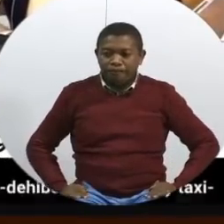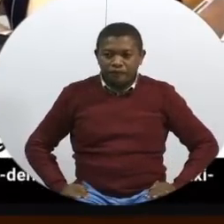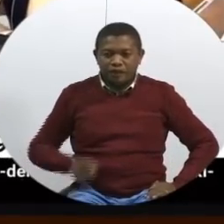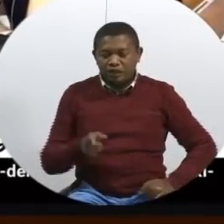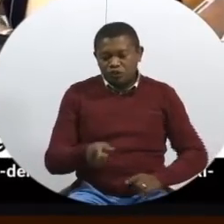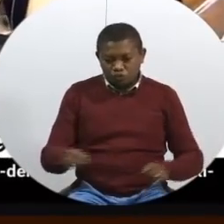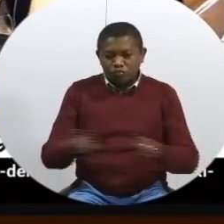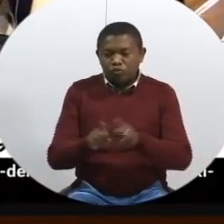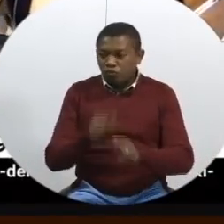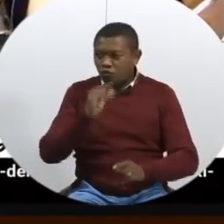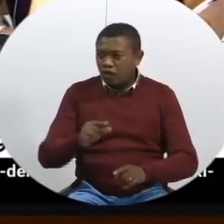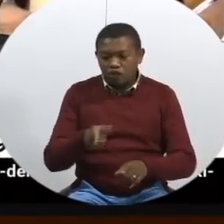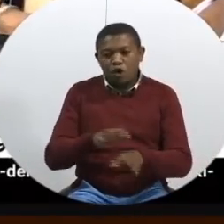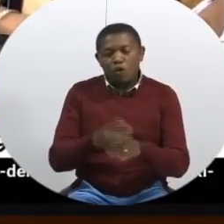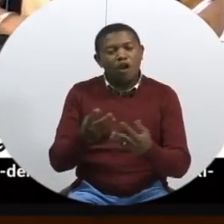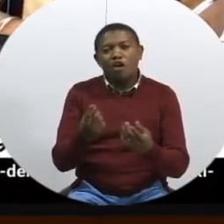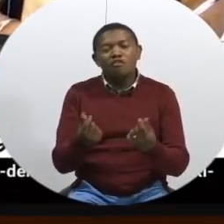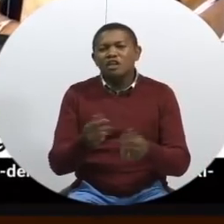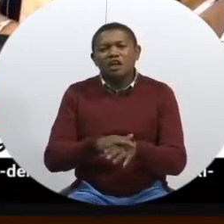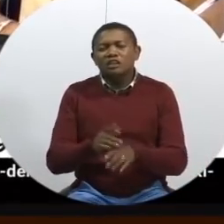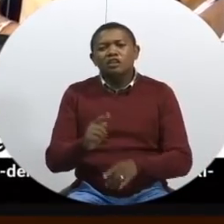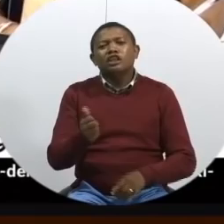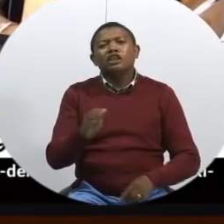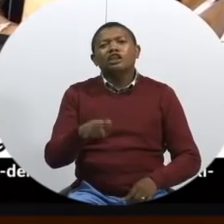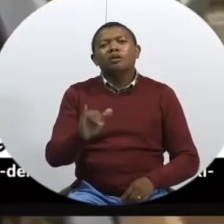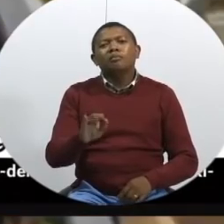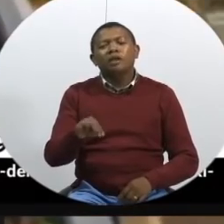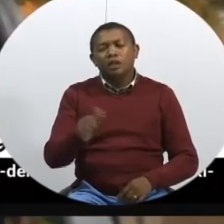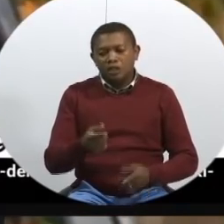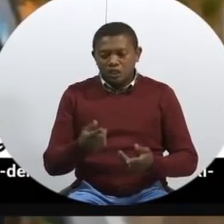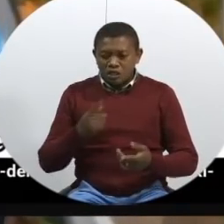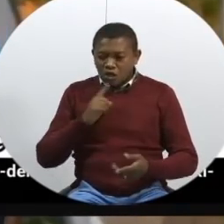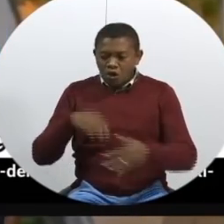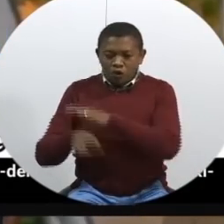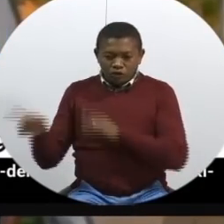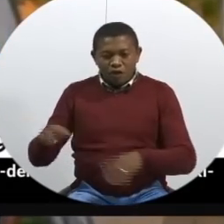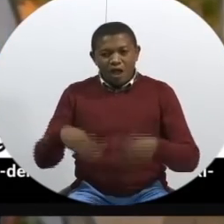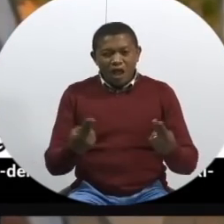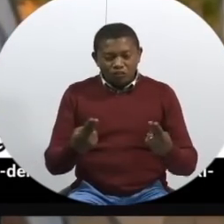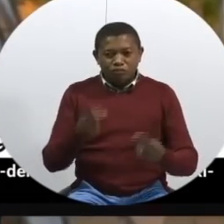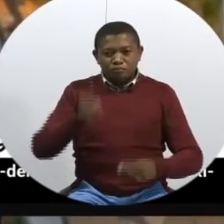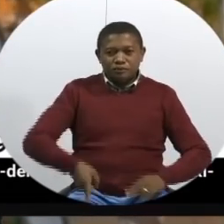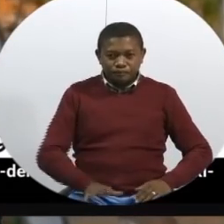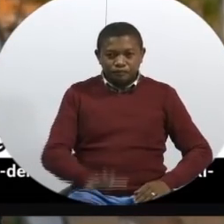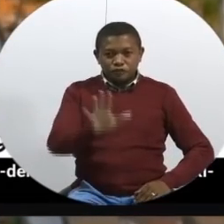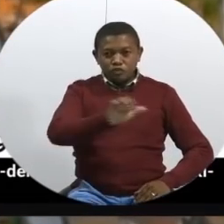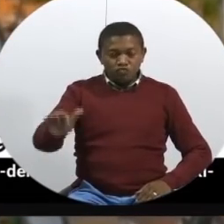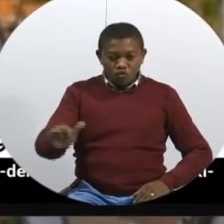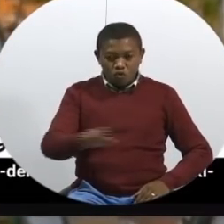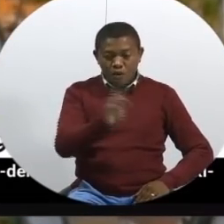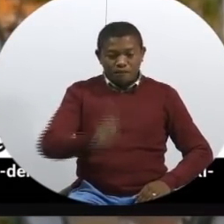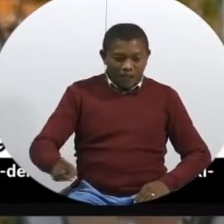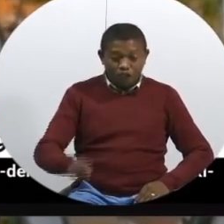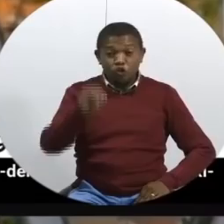misy tambiny sy vidiny avokoa satria 115 milliard ariary ny hetra